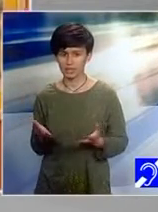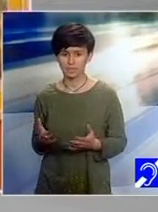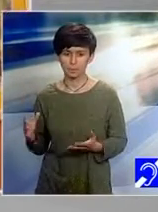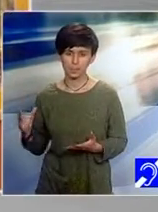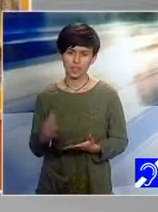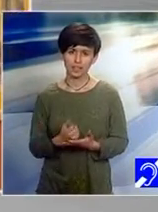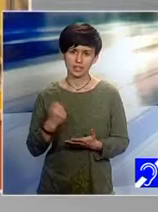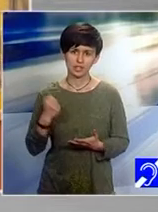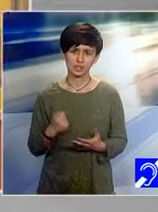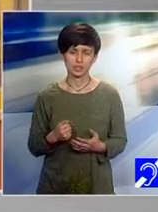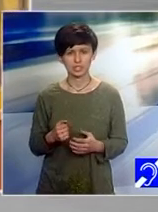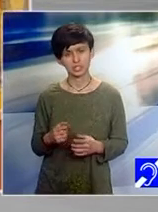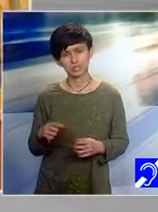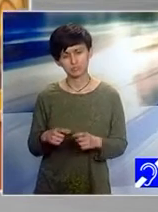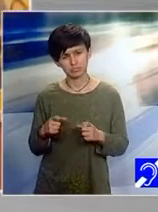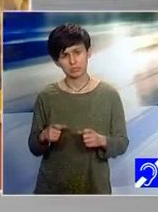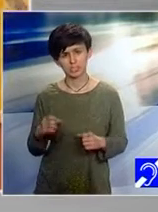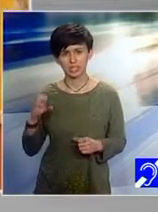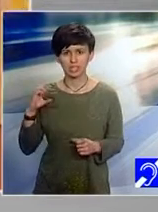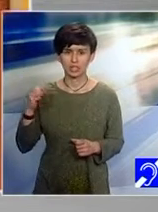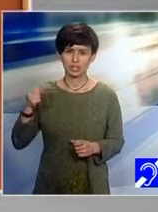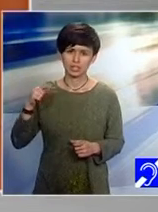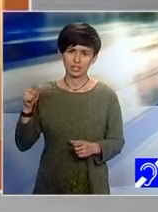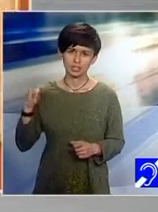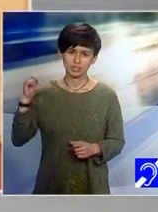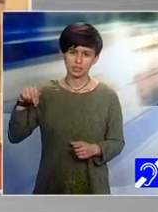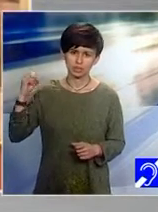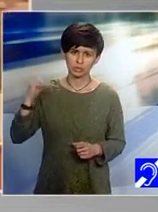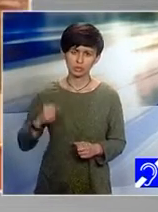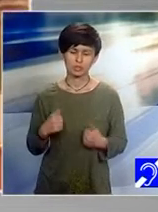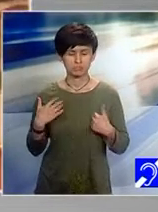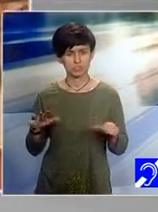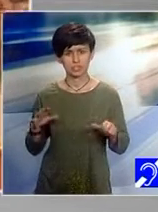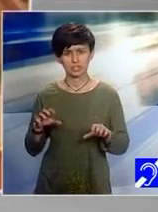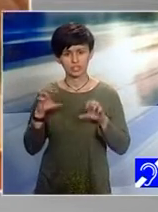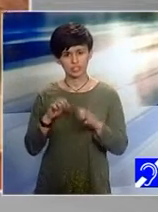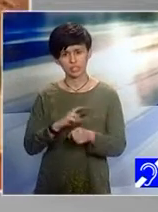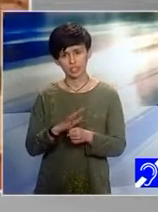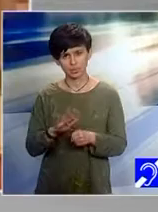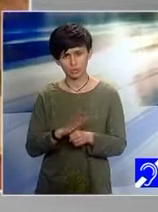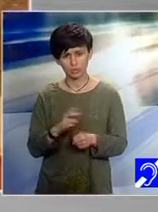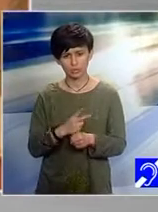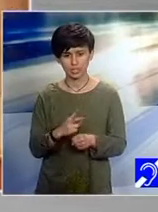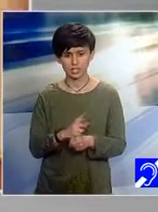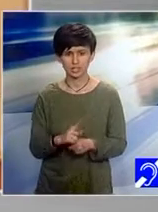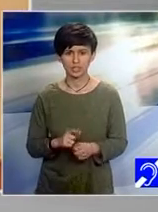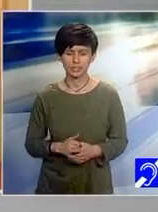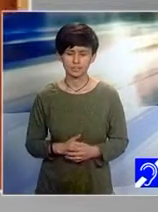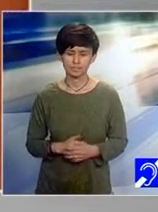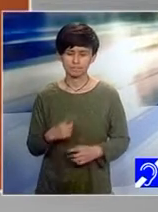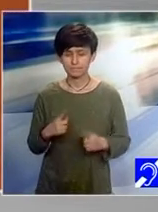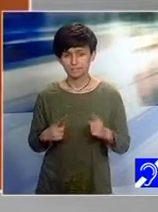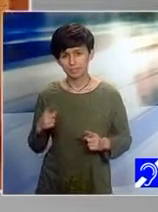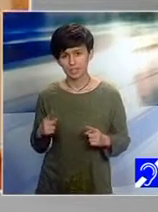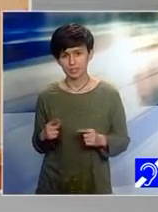frumoasa sala cazinoului peste 60 de lucrări, unele răsfirate prin diverse colecții particulare, altele